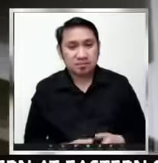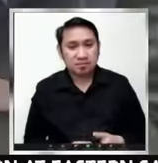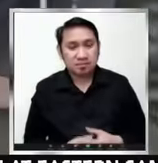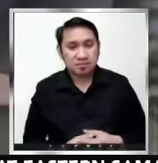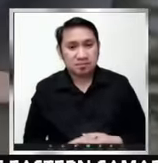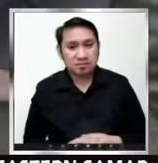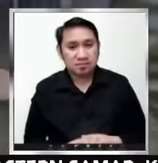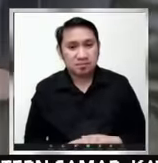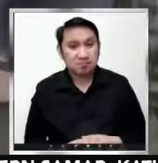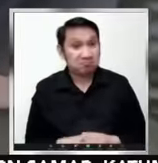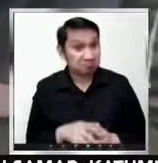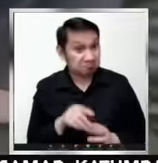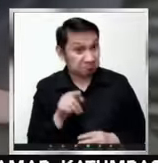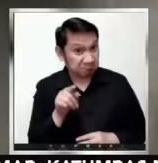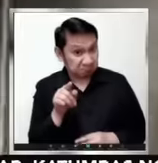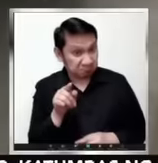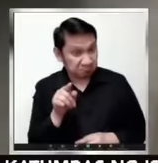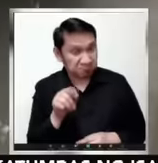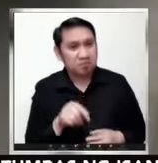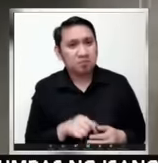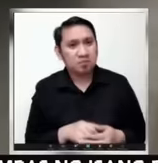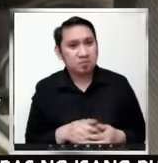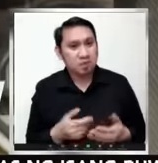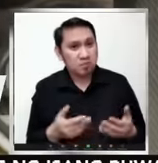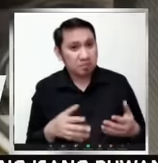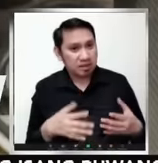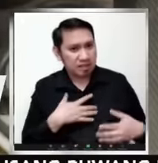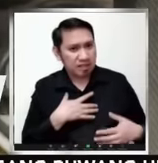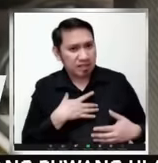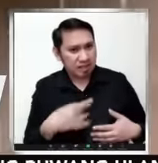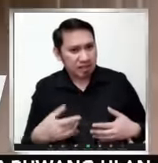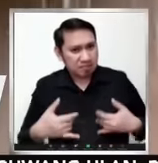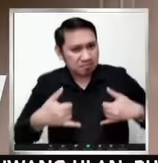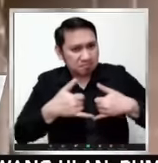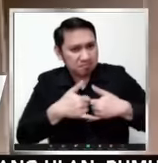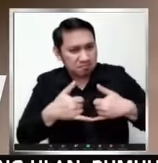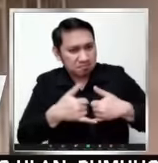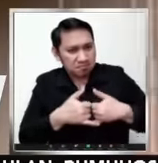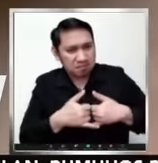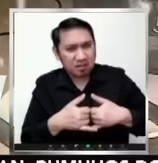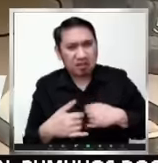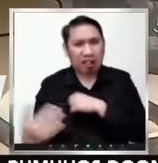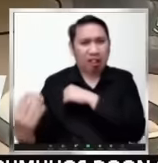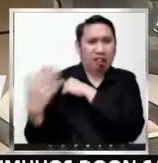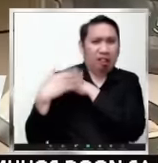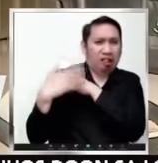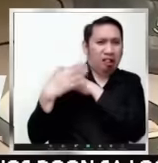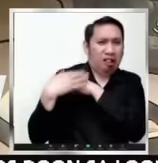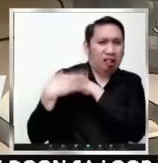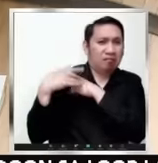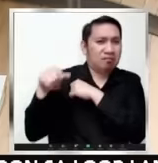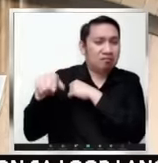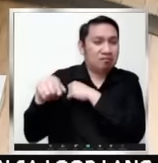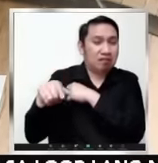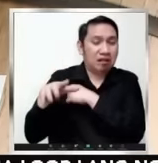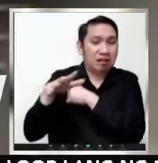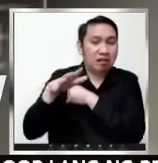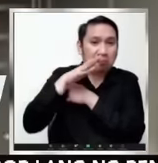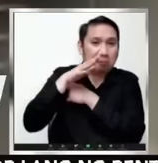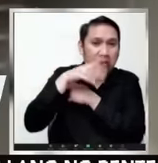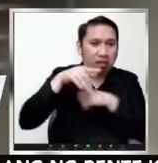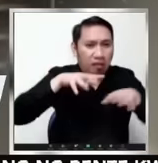Ikaw ba ay isang gamer na minsang nasermonan kaka-computer o nasabihan na